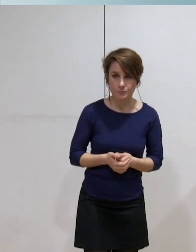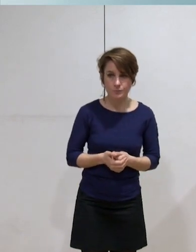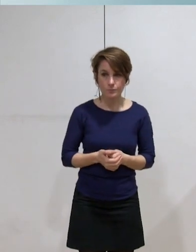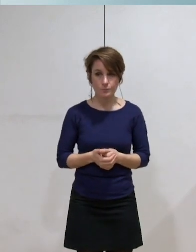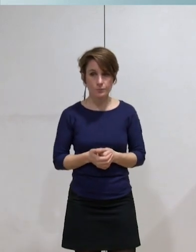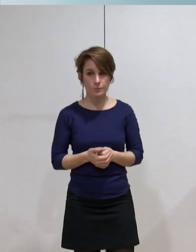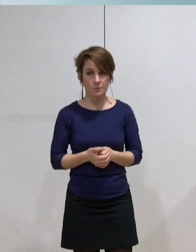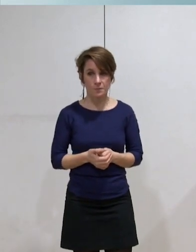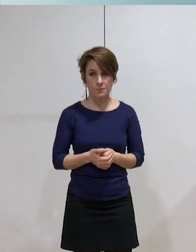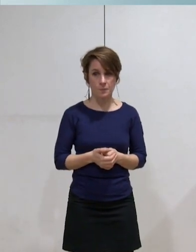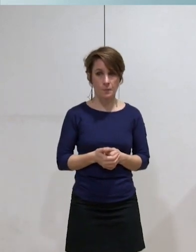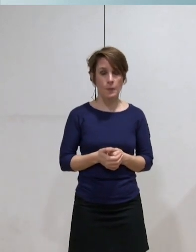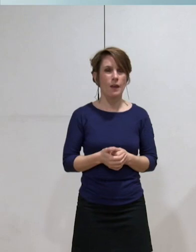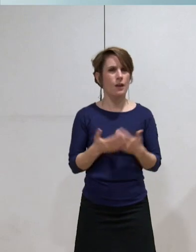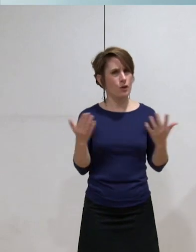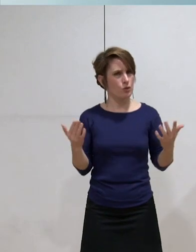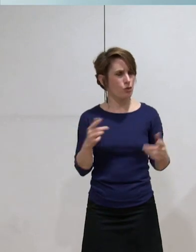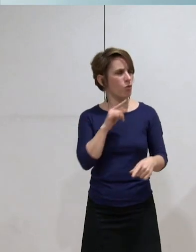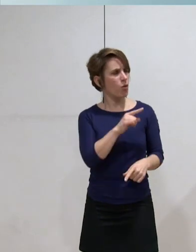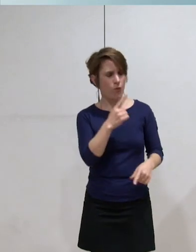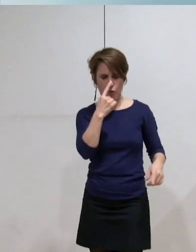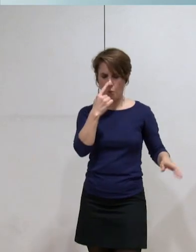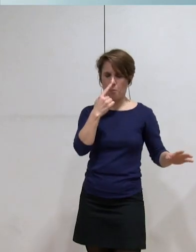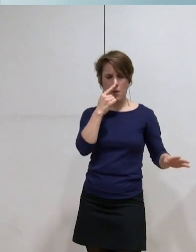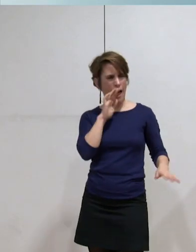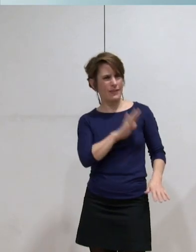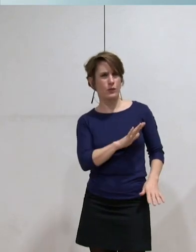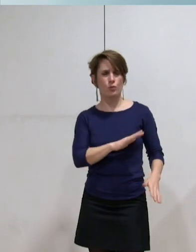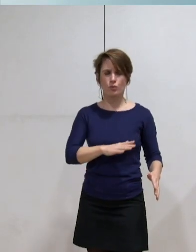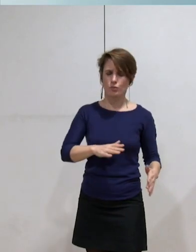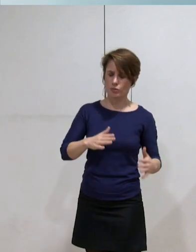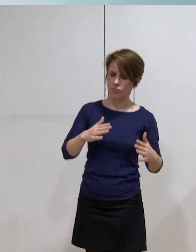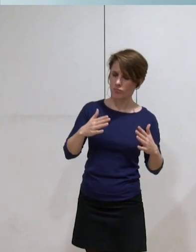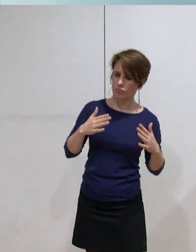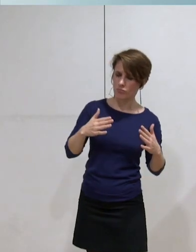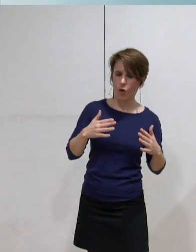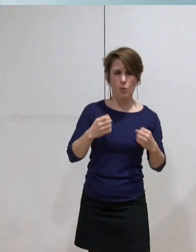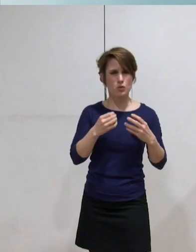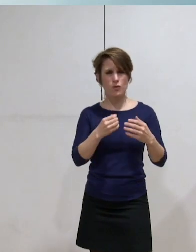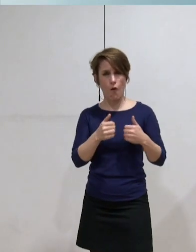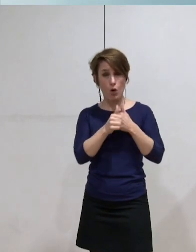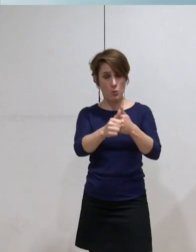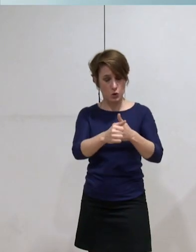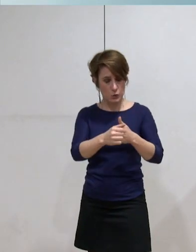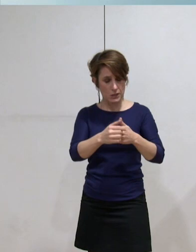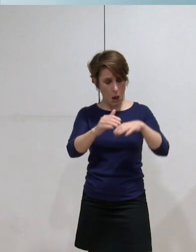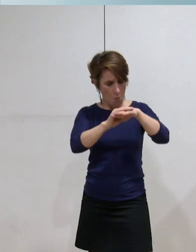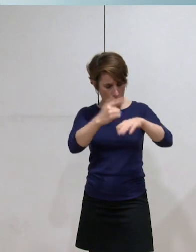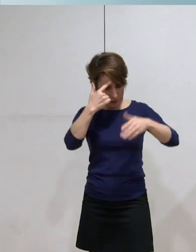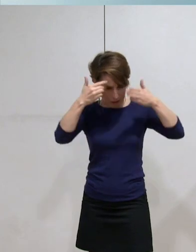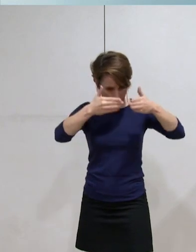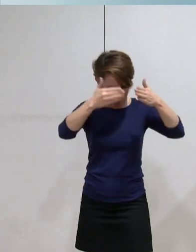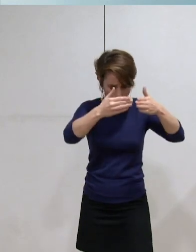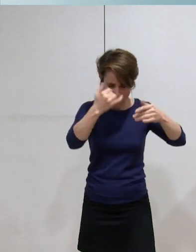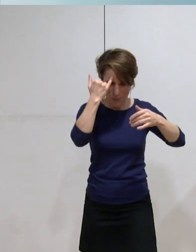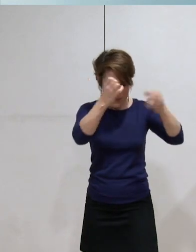postures que vous avez certains d'entre vous ont qui sont souvent d'ailleurs très idéologiques ne favorisent pas le développement de la